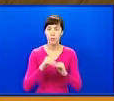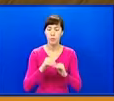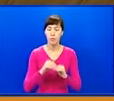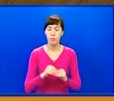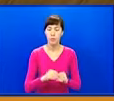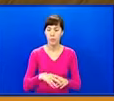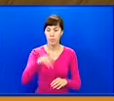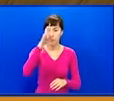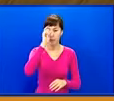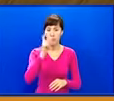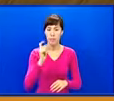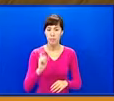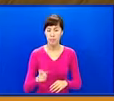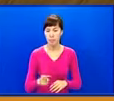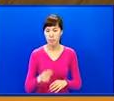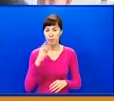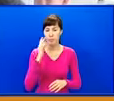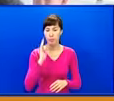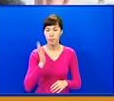елге, халыққа тарата беріңіздер.